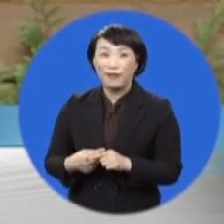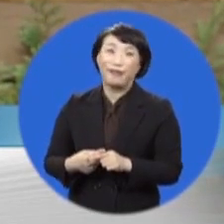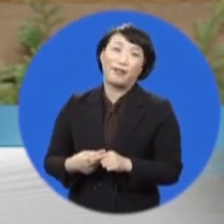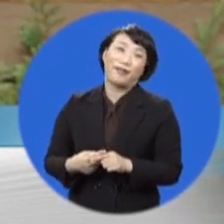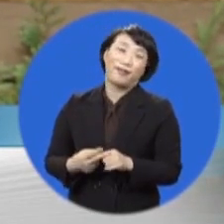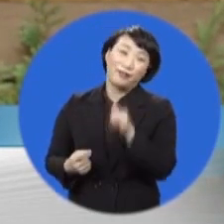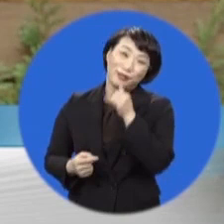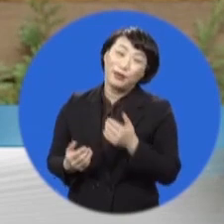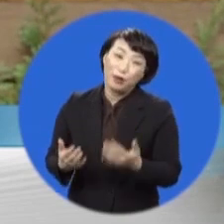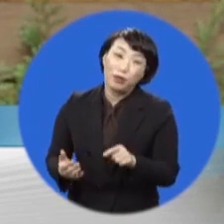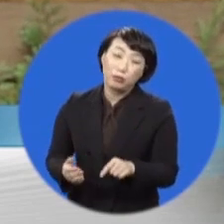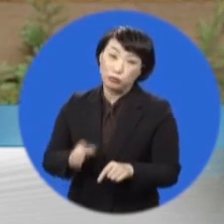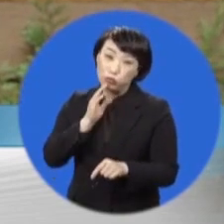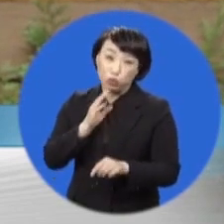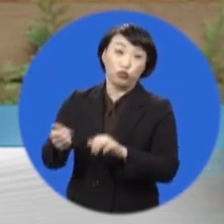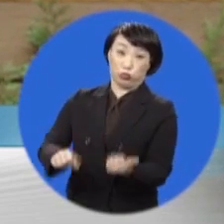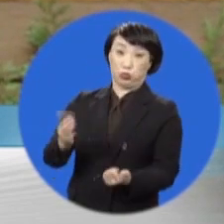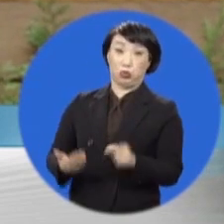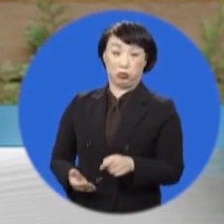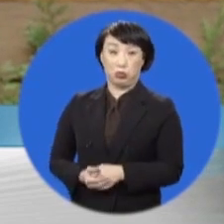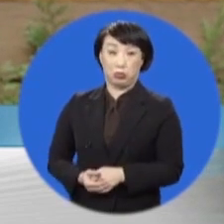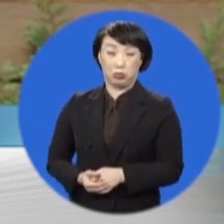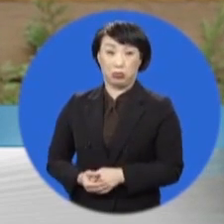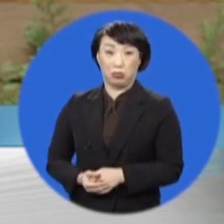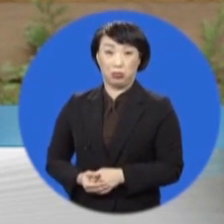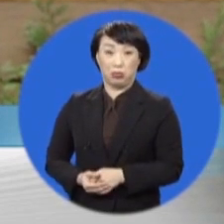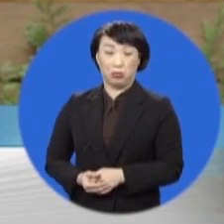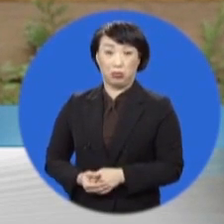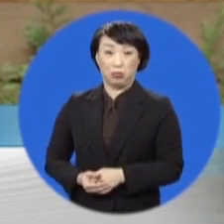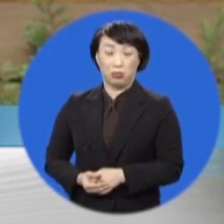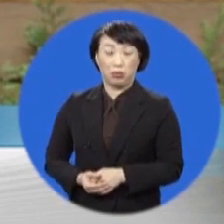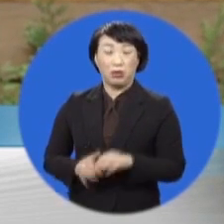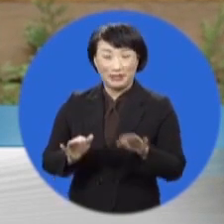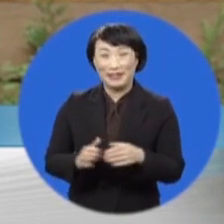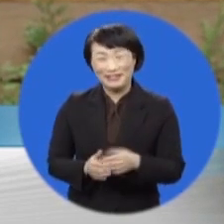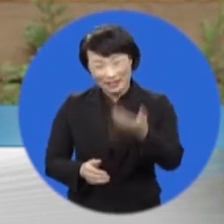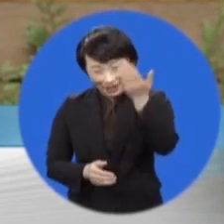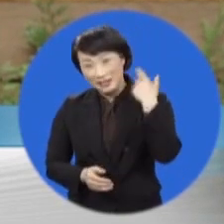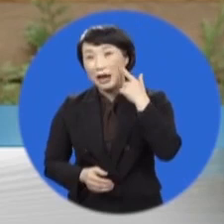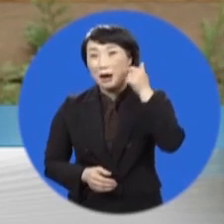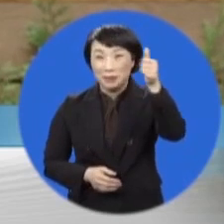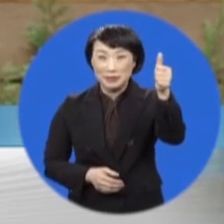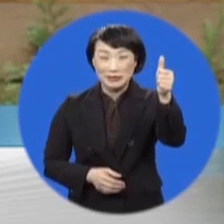그리고 있으면 그 사람은 진짜 축구 다뇨 아 아버지께서